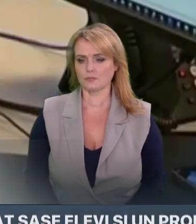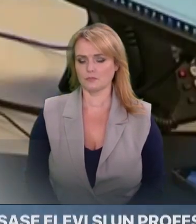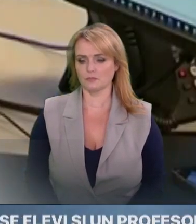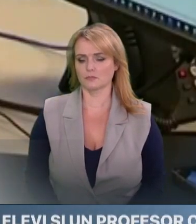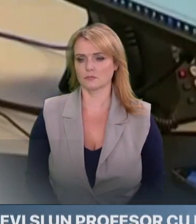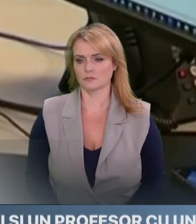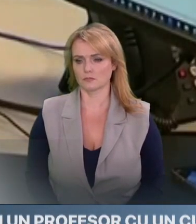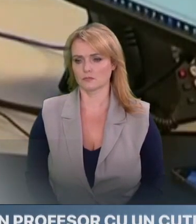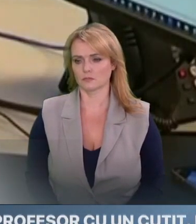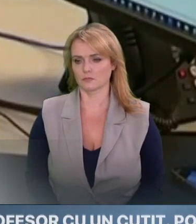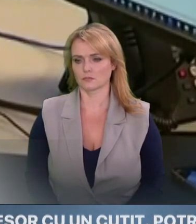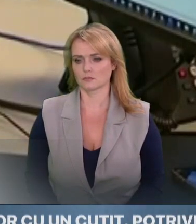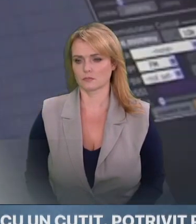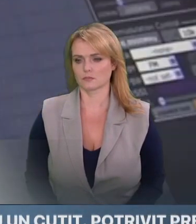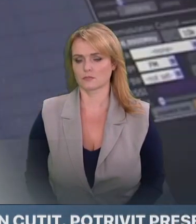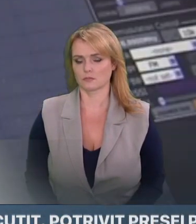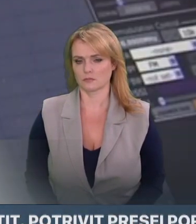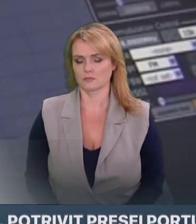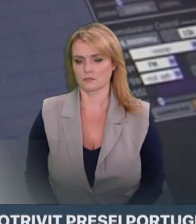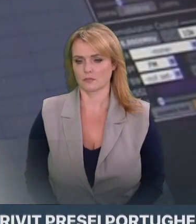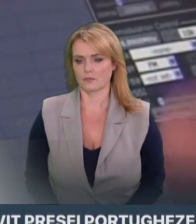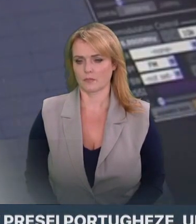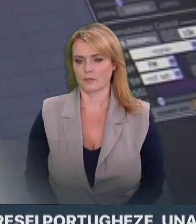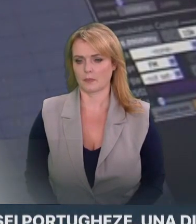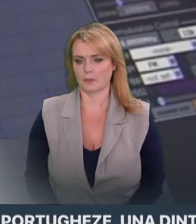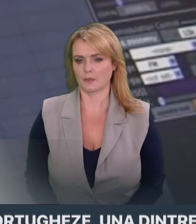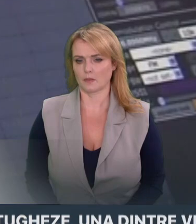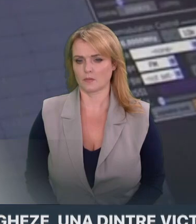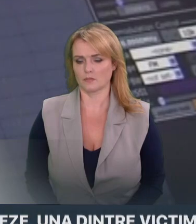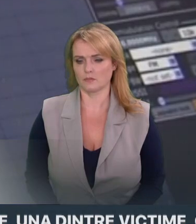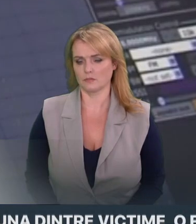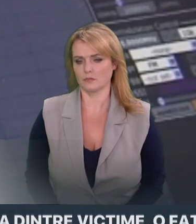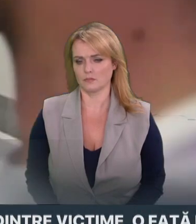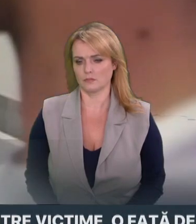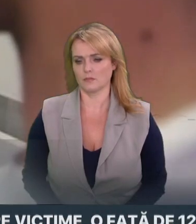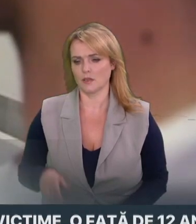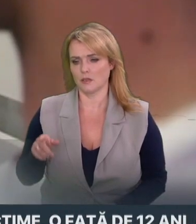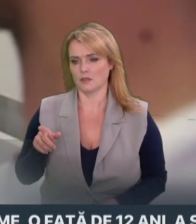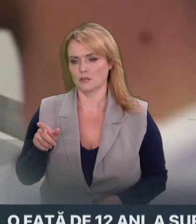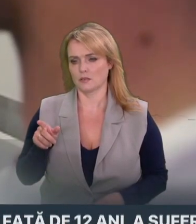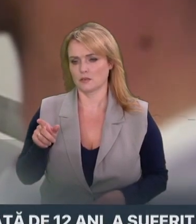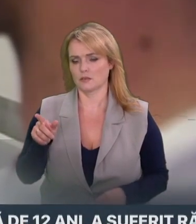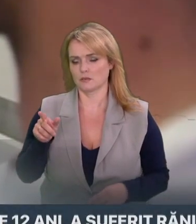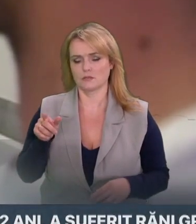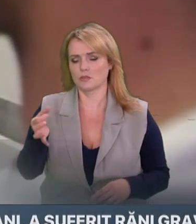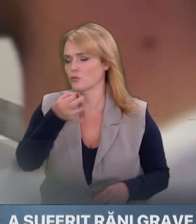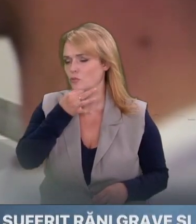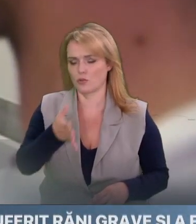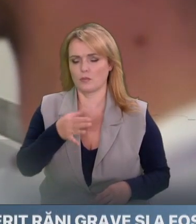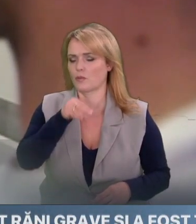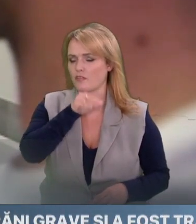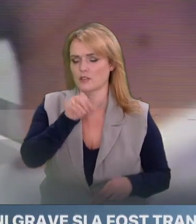care le face angajatorul, o să vedeți că inclusiv competențe digitale, dar și cele de securitate cibernetică sunt cerute pentru absolut toate